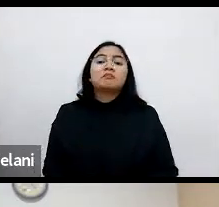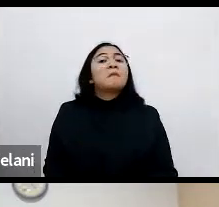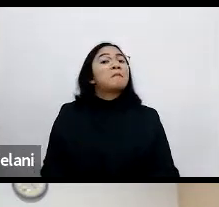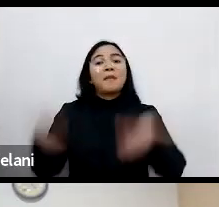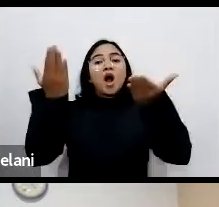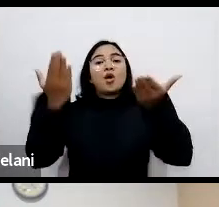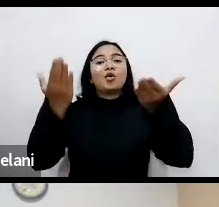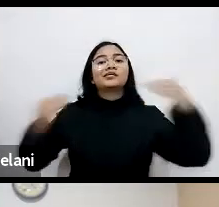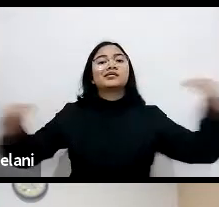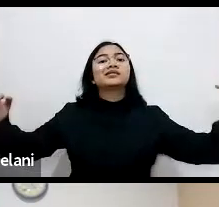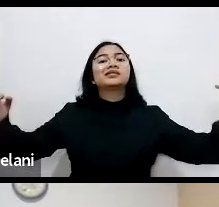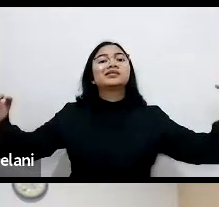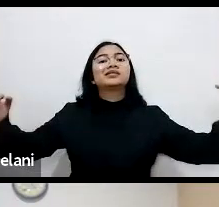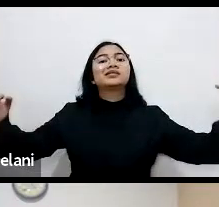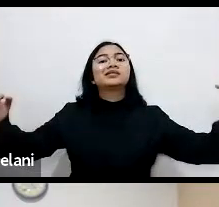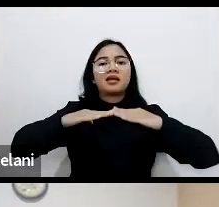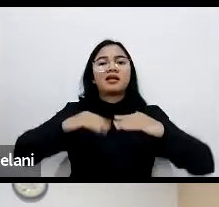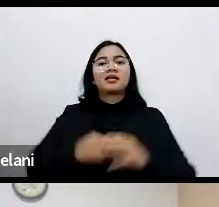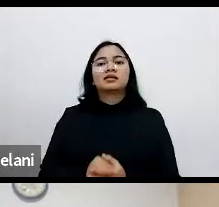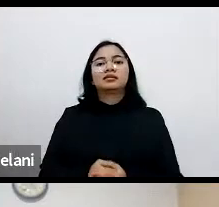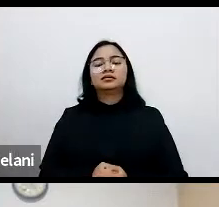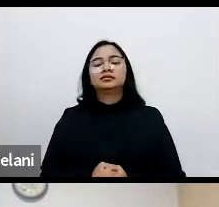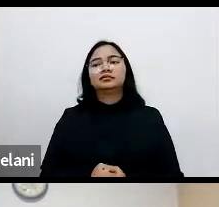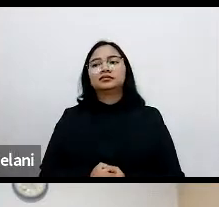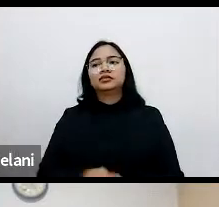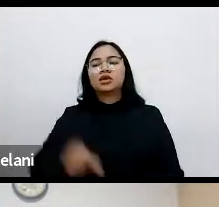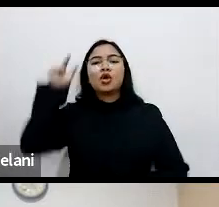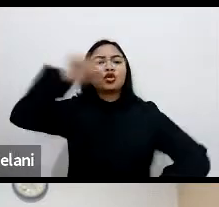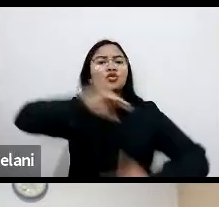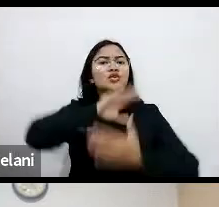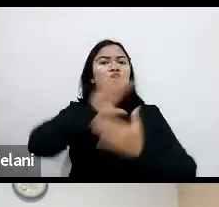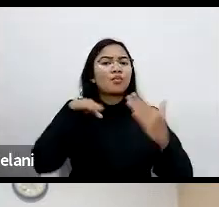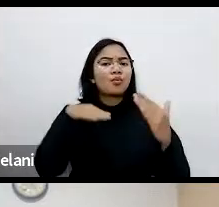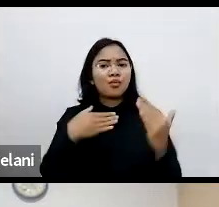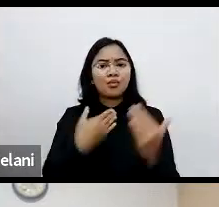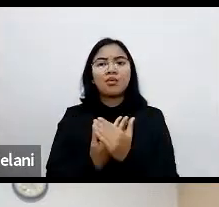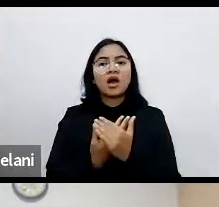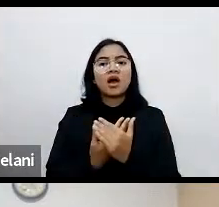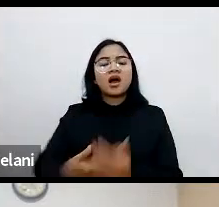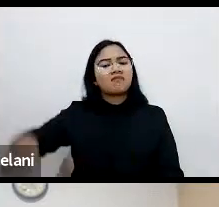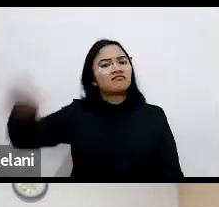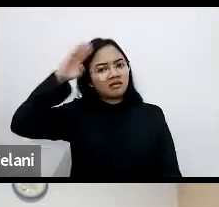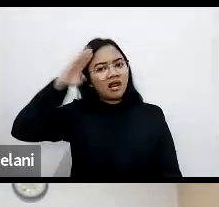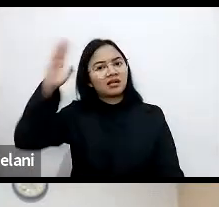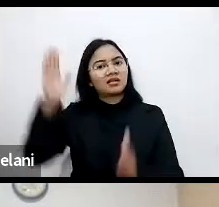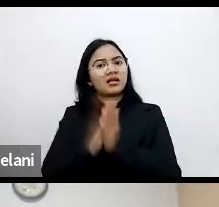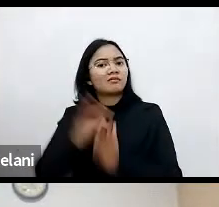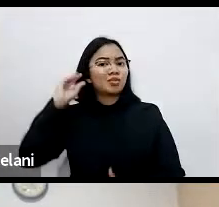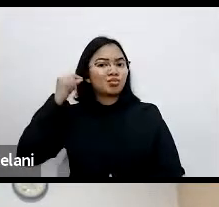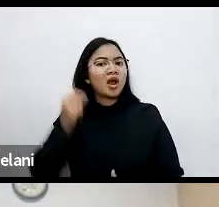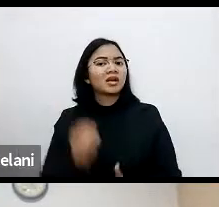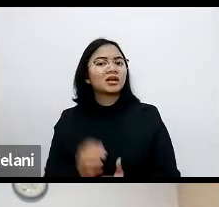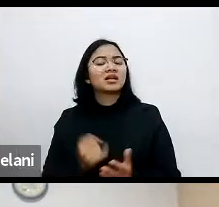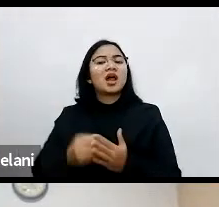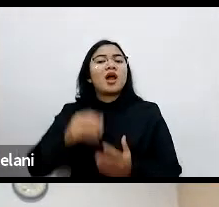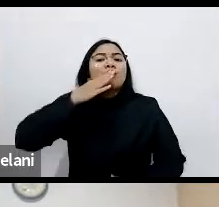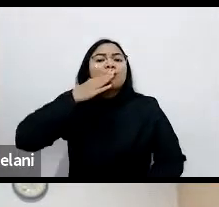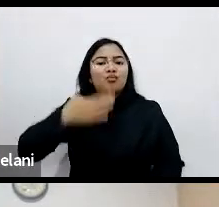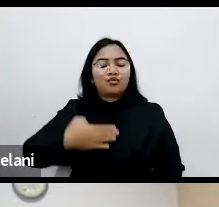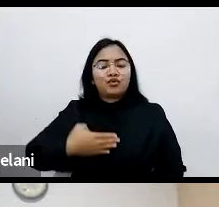membangun sisterhood untuk semua ya, untuk semua baik laki-laki maupun perempuan yang punya perspektif feminis yang